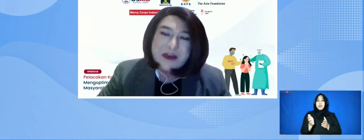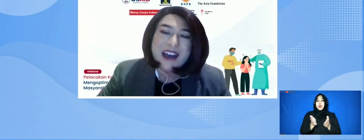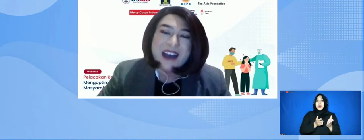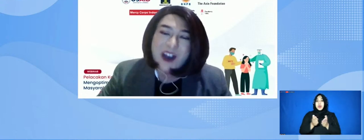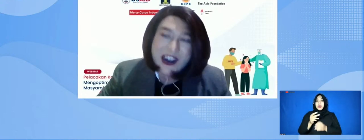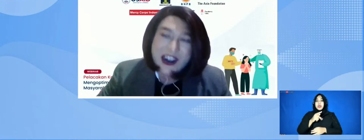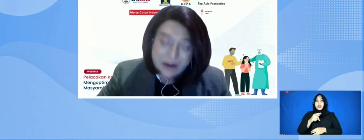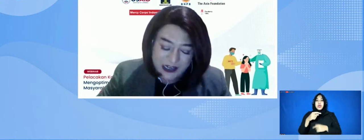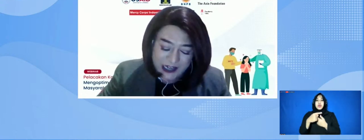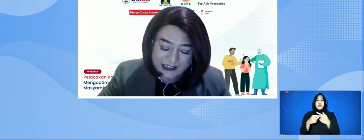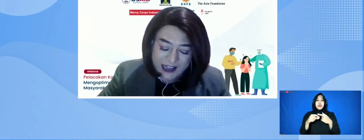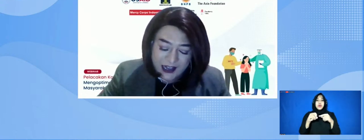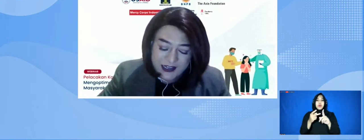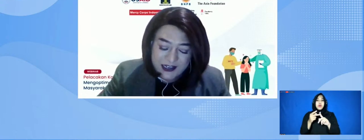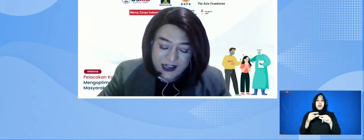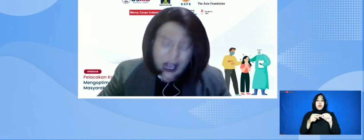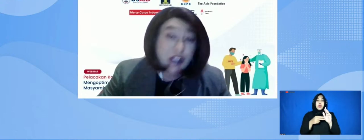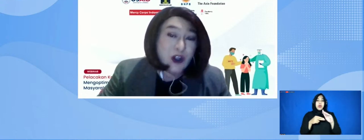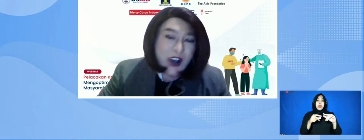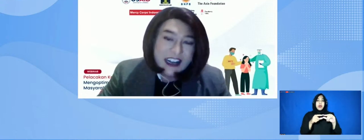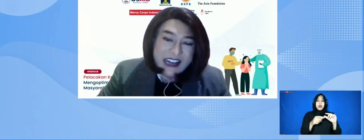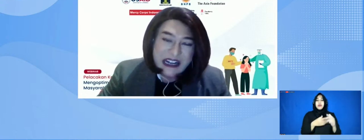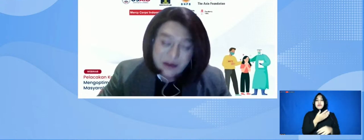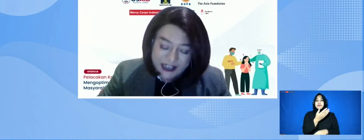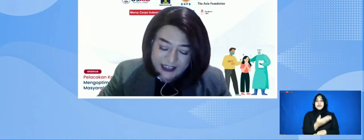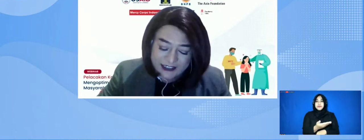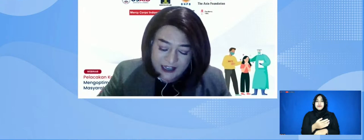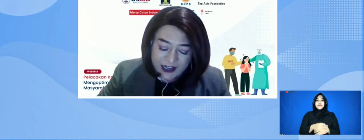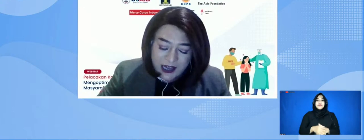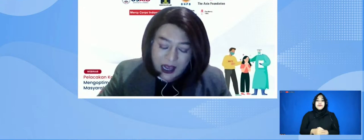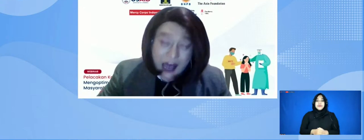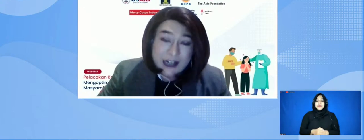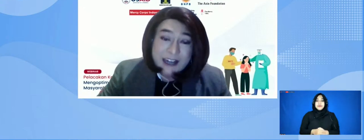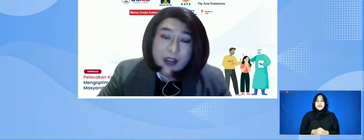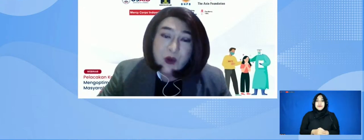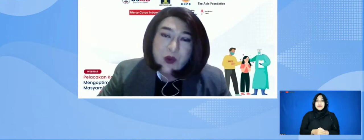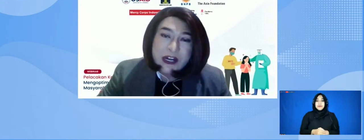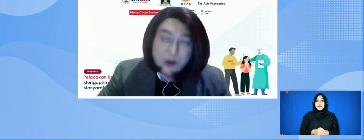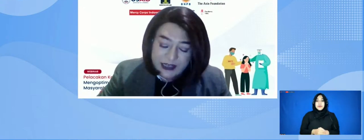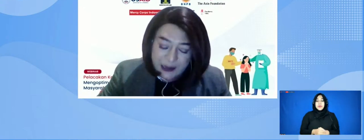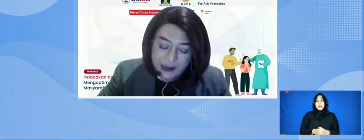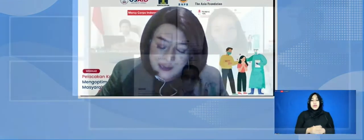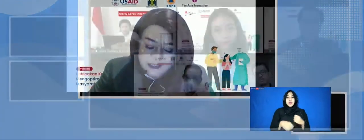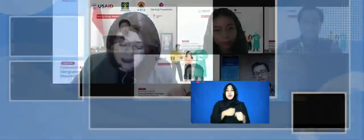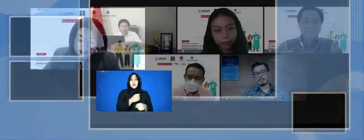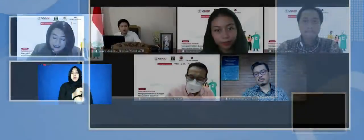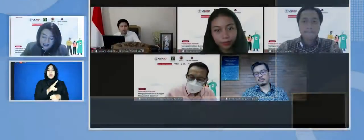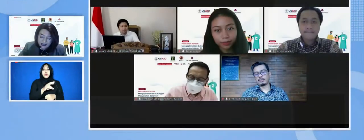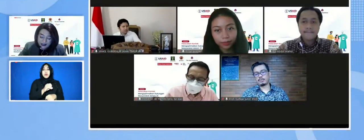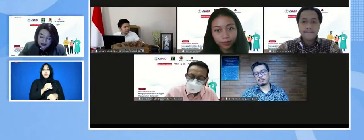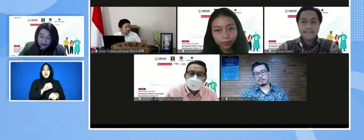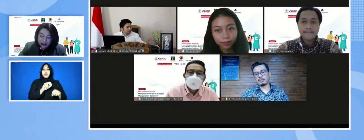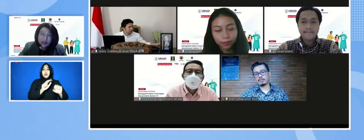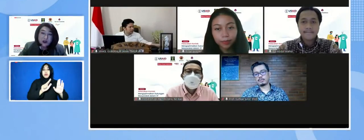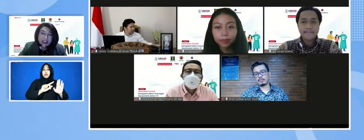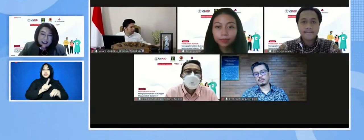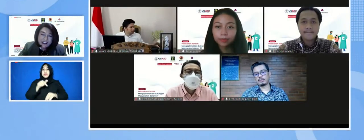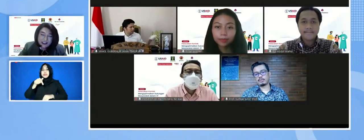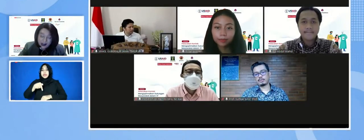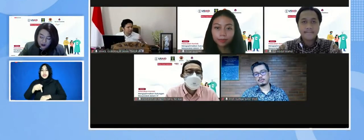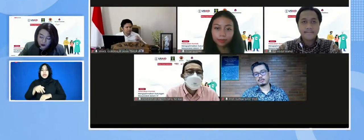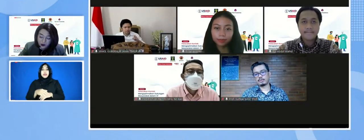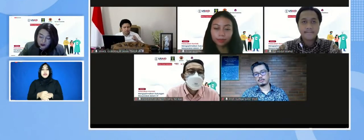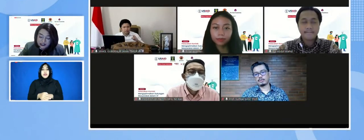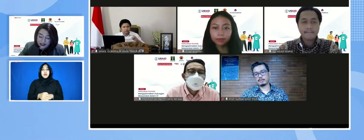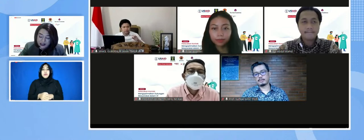Mbak Yohana Margareta. Yohana Margareta, dari tahun 2008 hingga sekarang sebagai news anchor